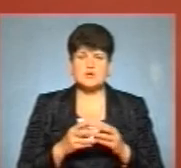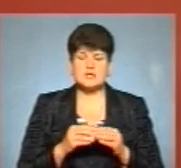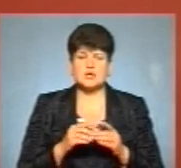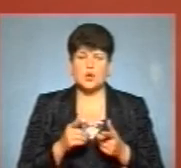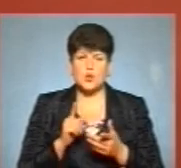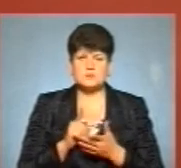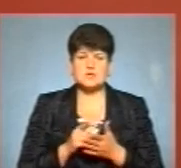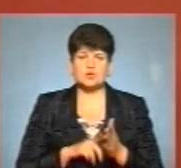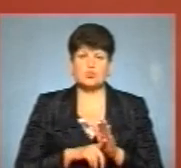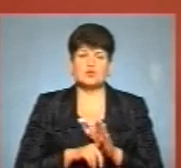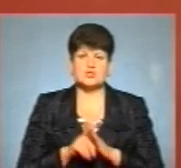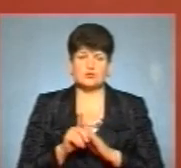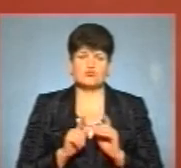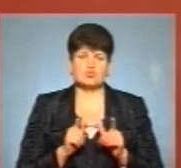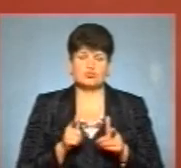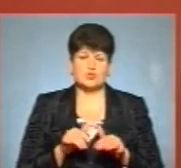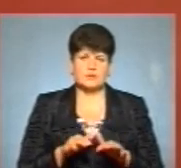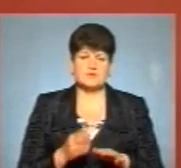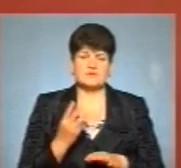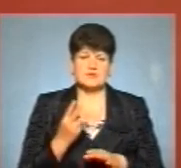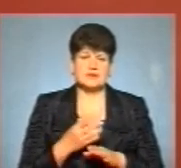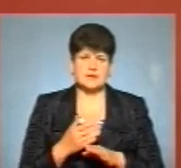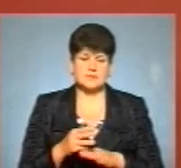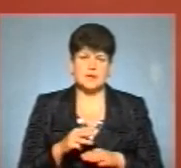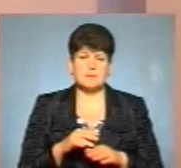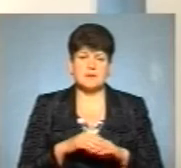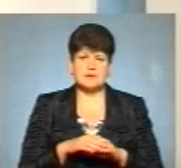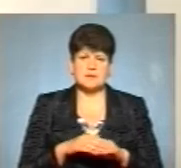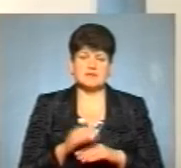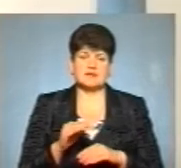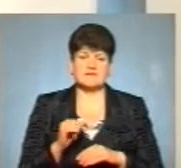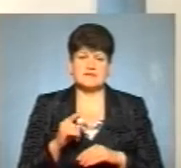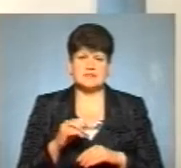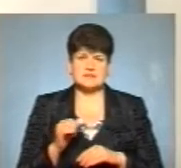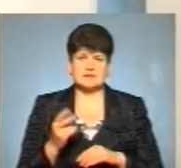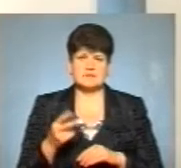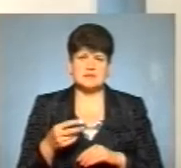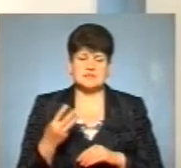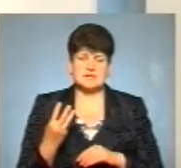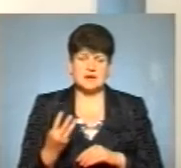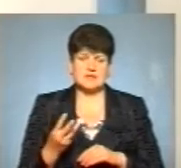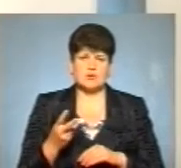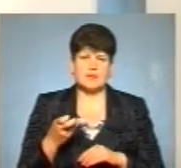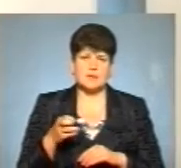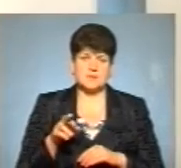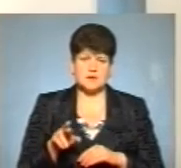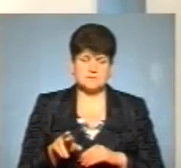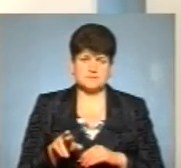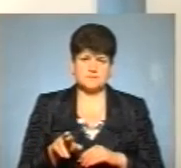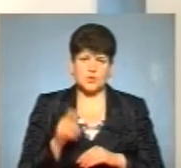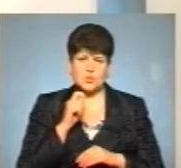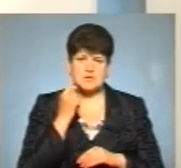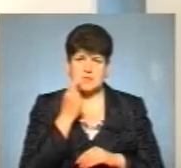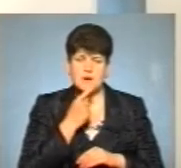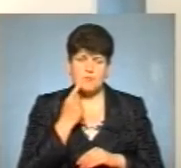вступної кампанії, і вона буде в 3 етапи. Математика, фізика 23 липня, українська